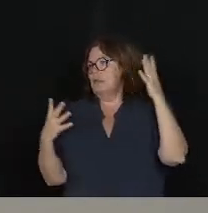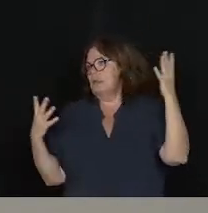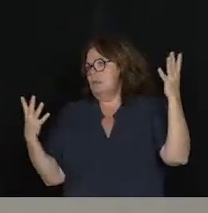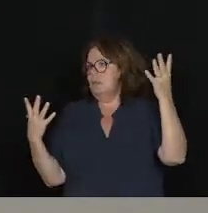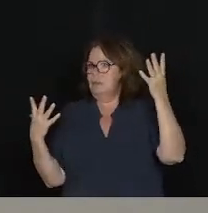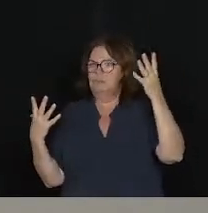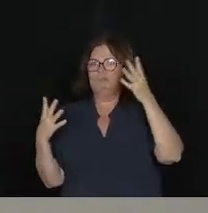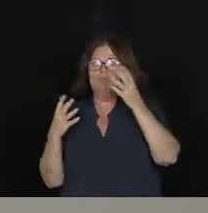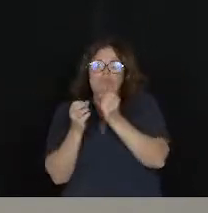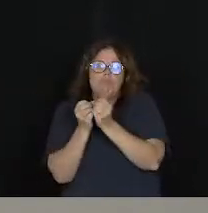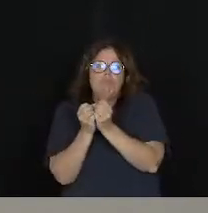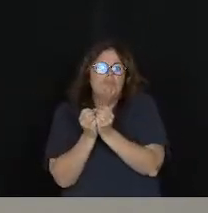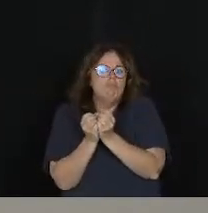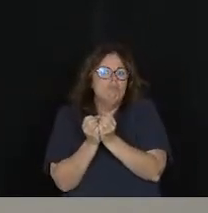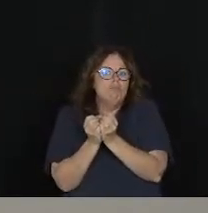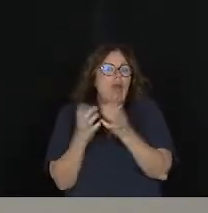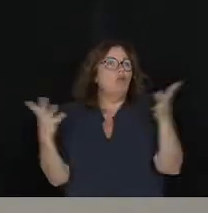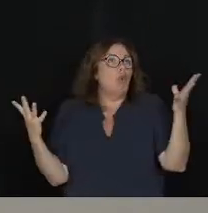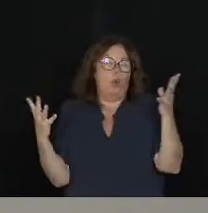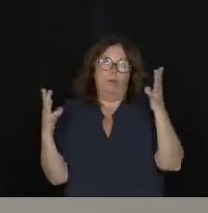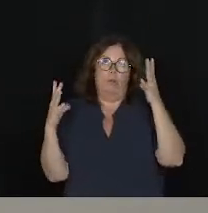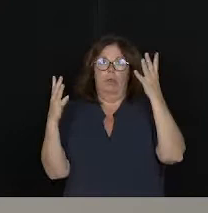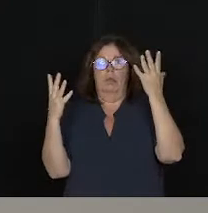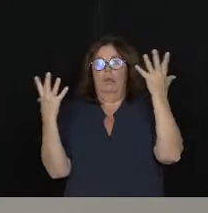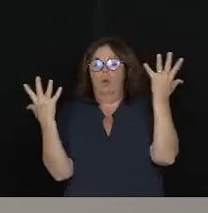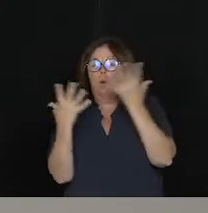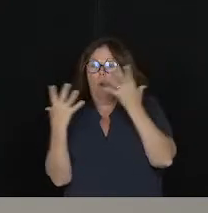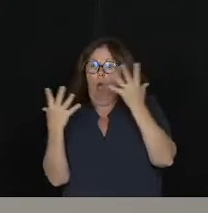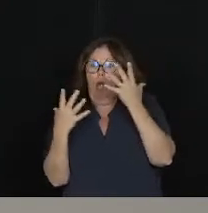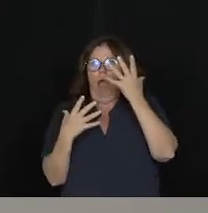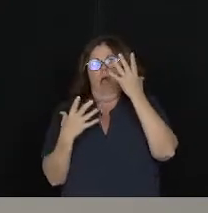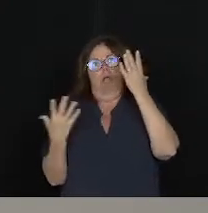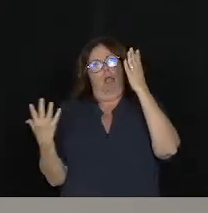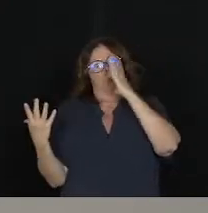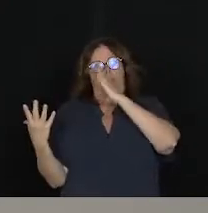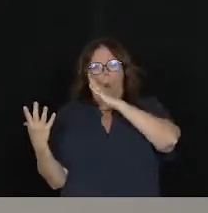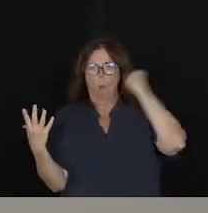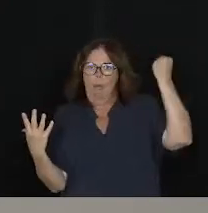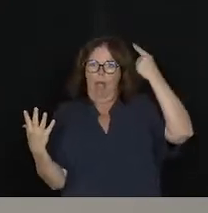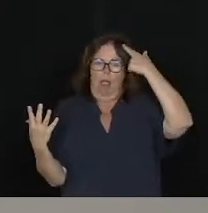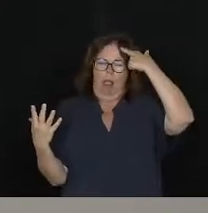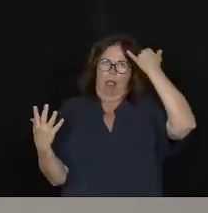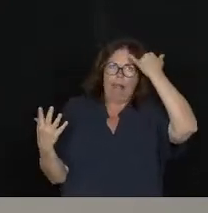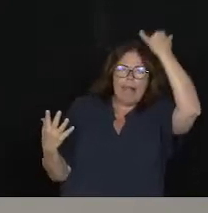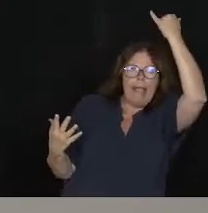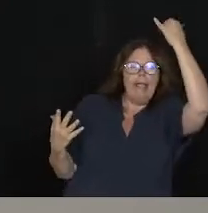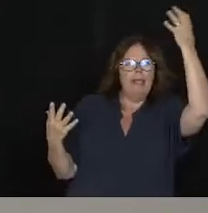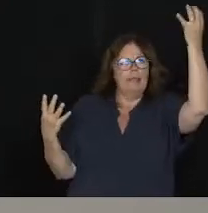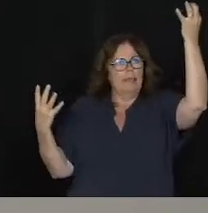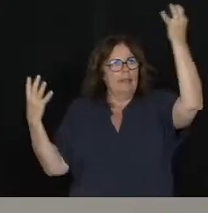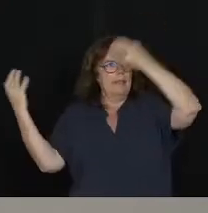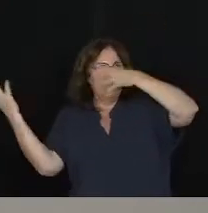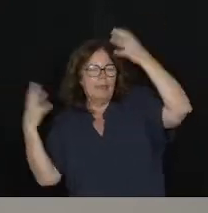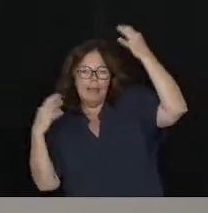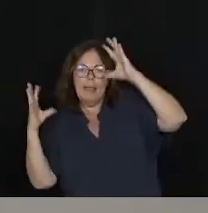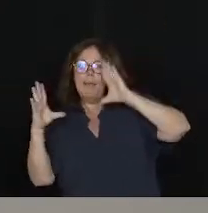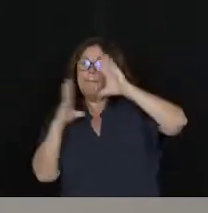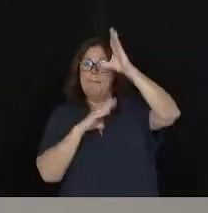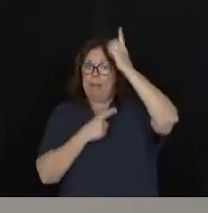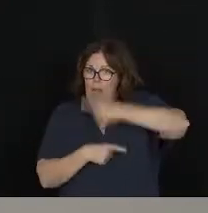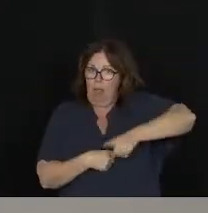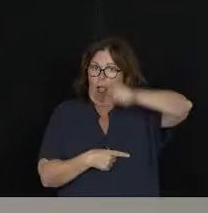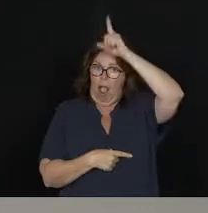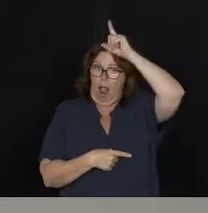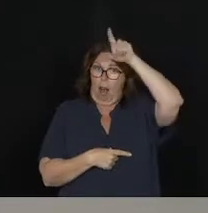se concentre la plus grande partie des capacités de création de la germanité.